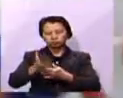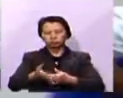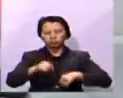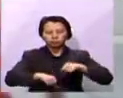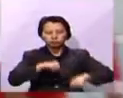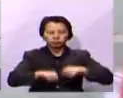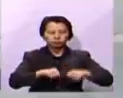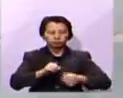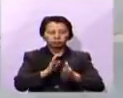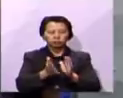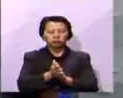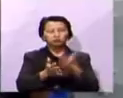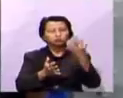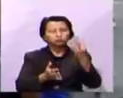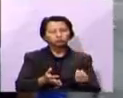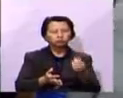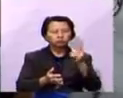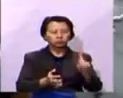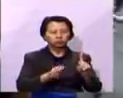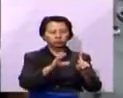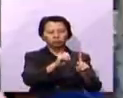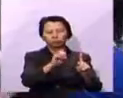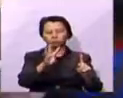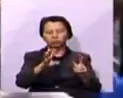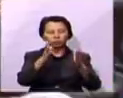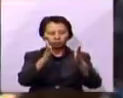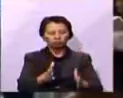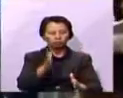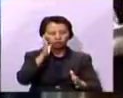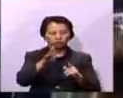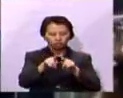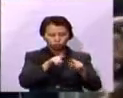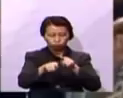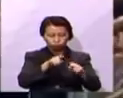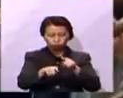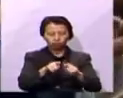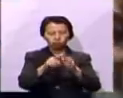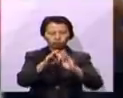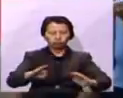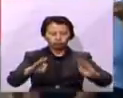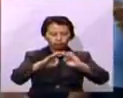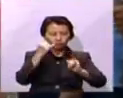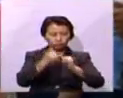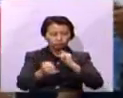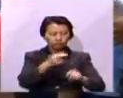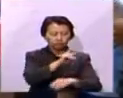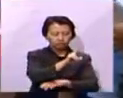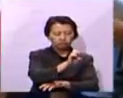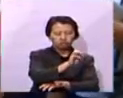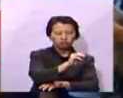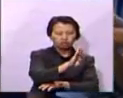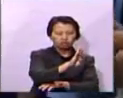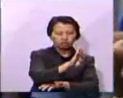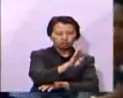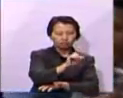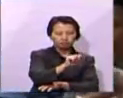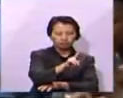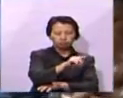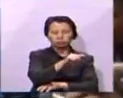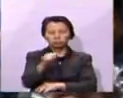kayuhan, menjadikan hanya 104 pelumba sahaja yang akan bersaing pada peringkat akhir dari Rembau ke Kuala Lumpur.